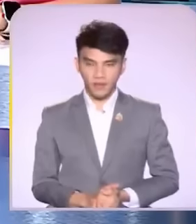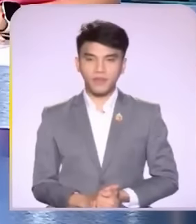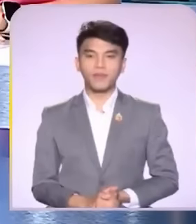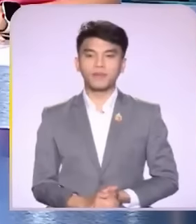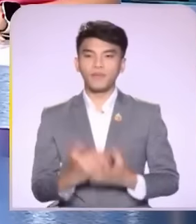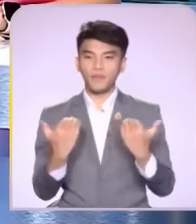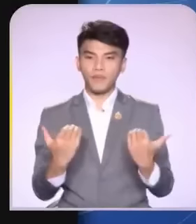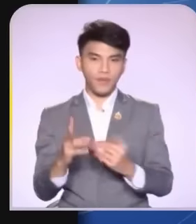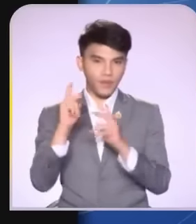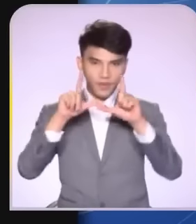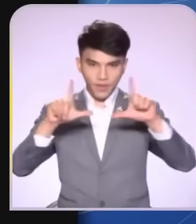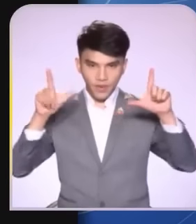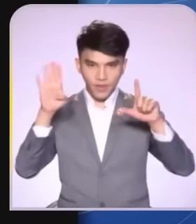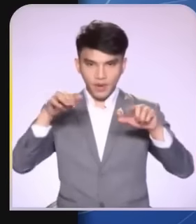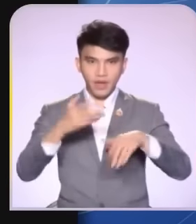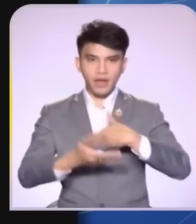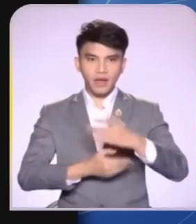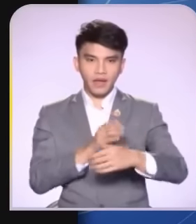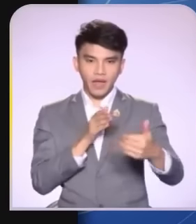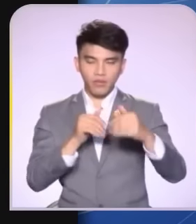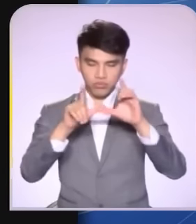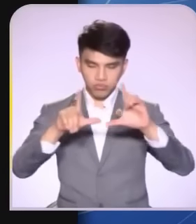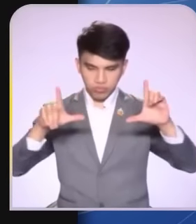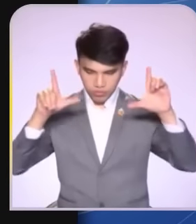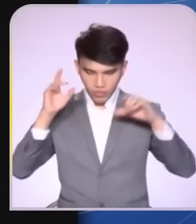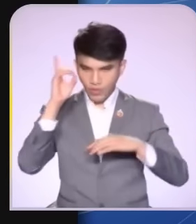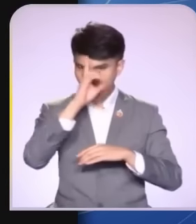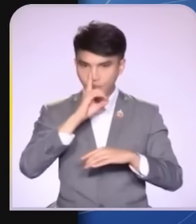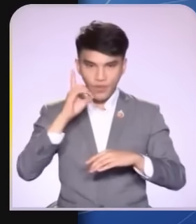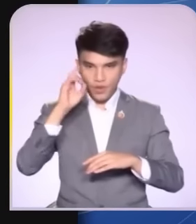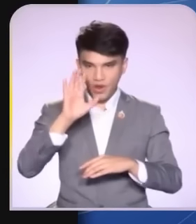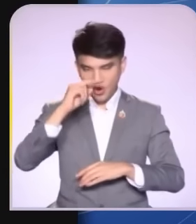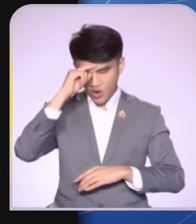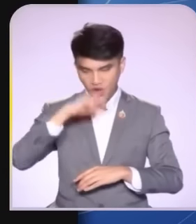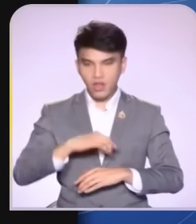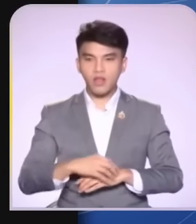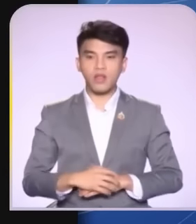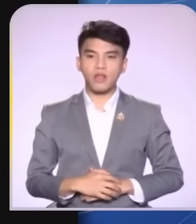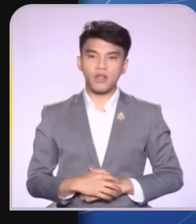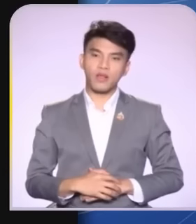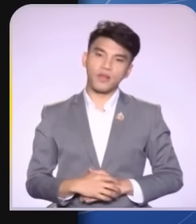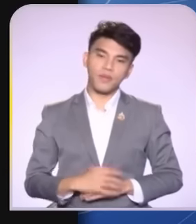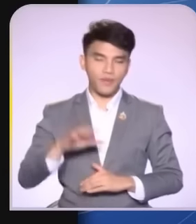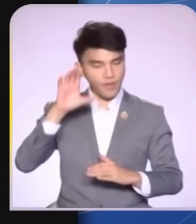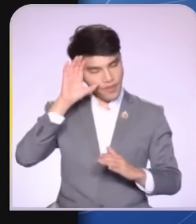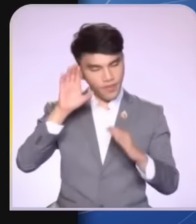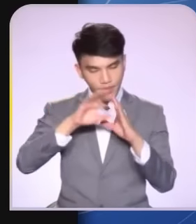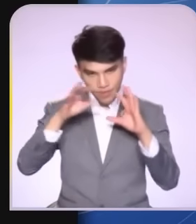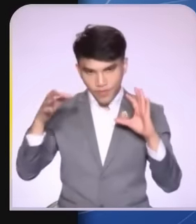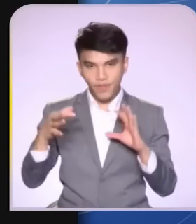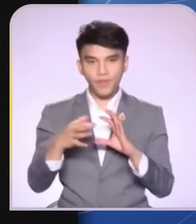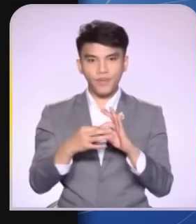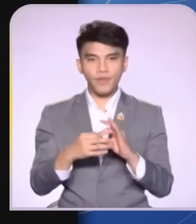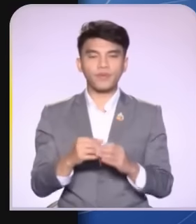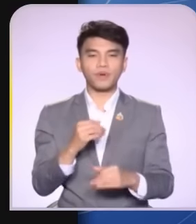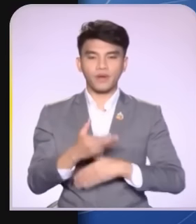ไลน์นะครับสำหรับบริษัทขายตรงชื่อดังที่มีดาราตัวท็อปของเมืองไทยนะครับก็มีภาพมาเกี่ยวข้องด้วยนะครับเ